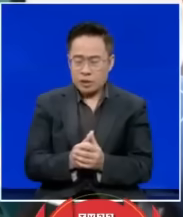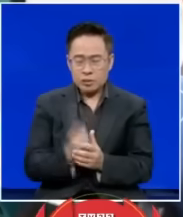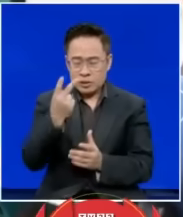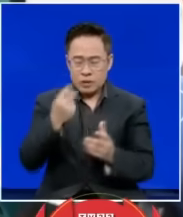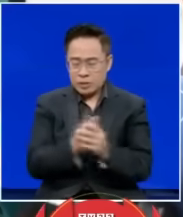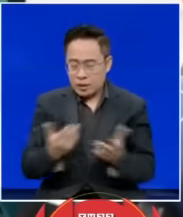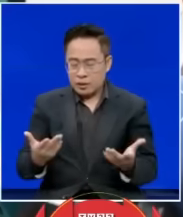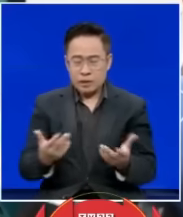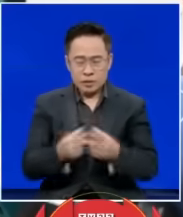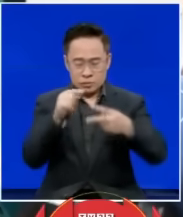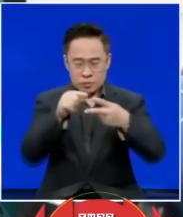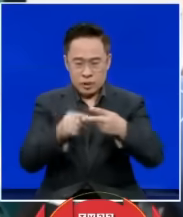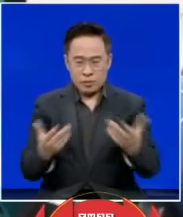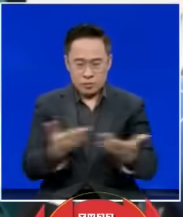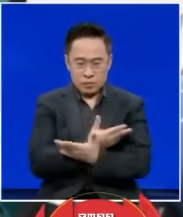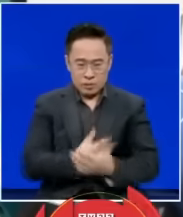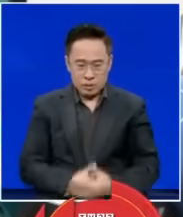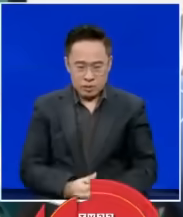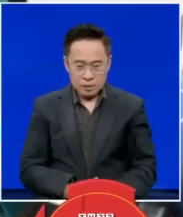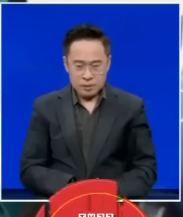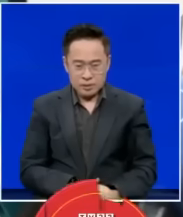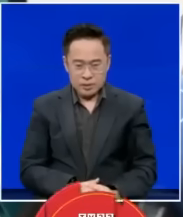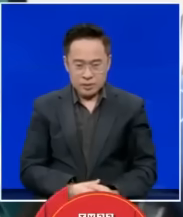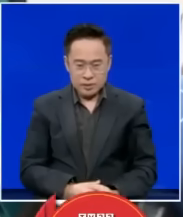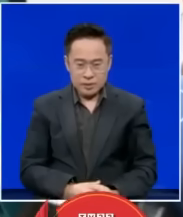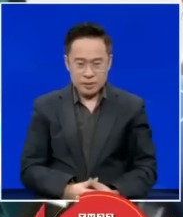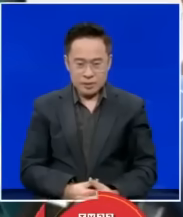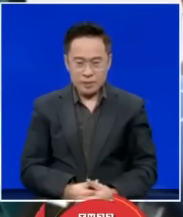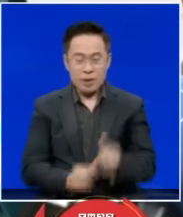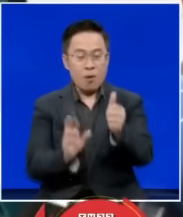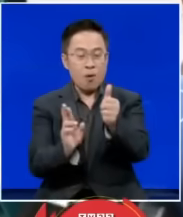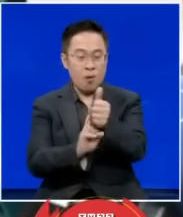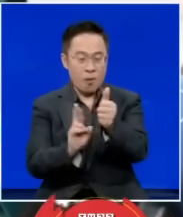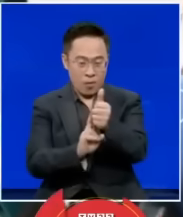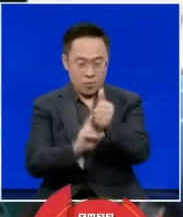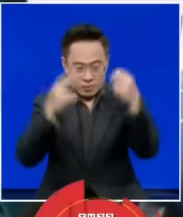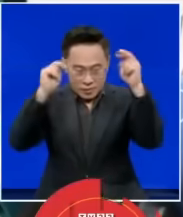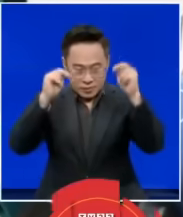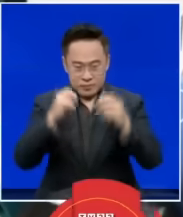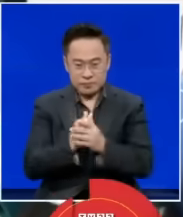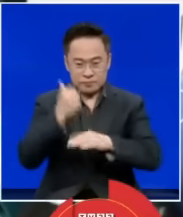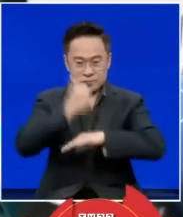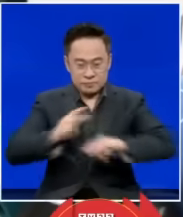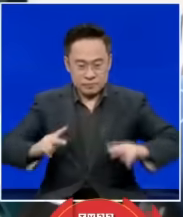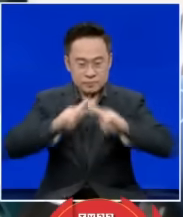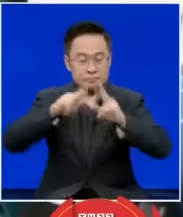จะเป็นนั่งประธานสภาน ี่คุณกำลังจะเปลี่ยนรัฐมนตรี ในข้อมีการปรับแล้วก็บอกว่า